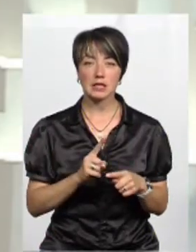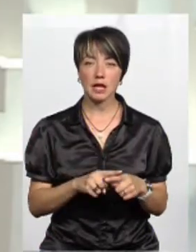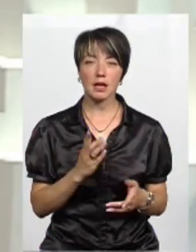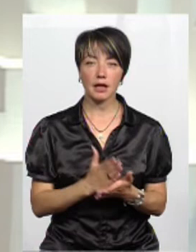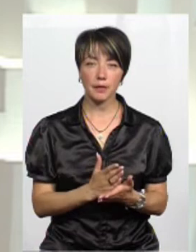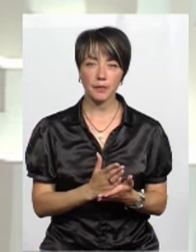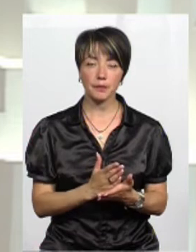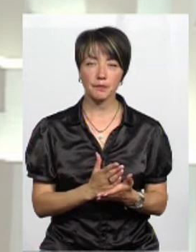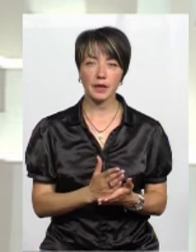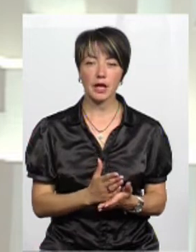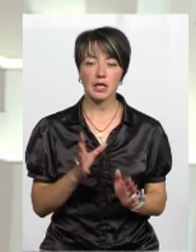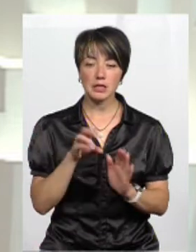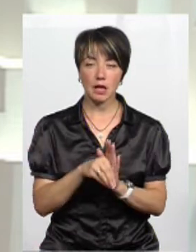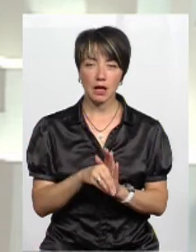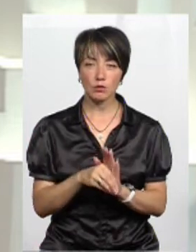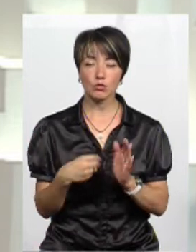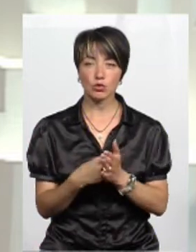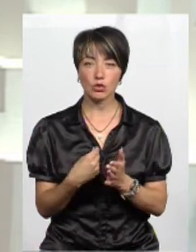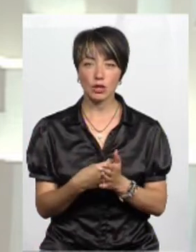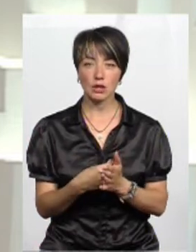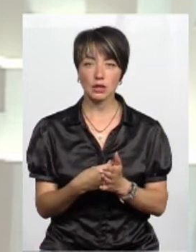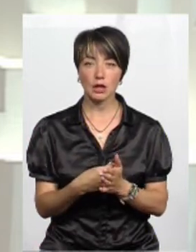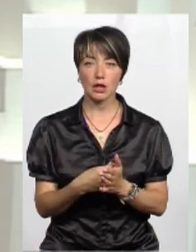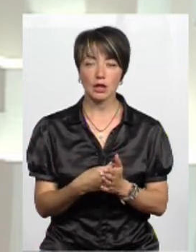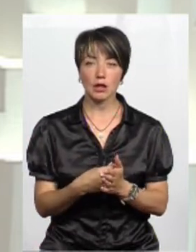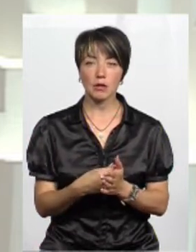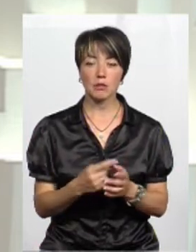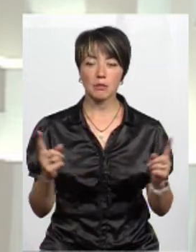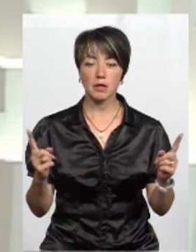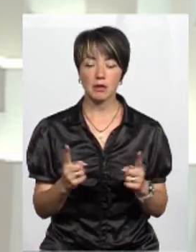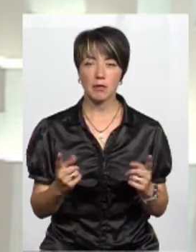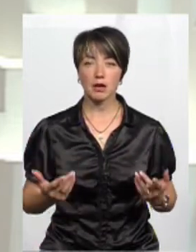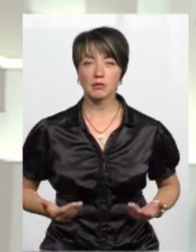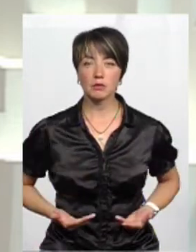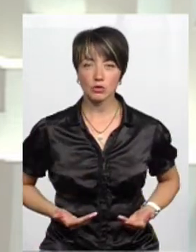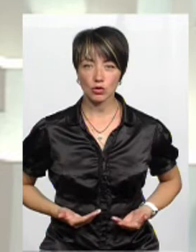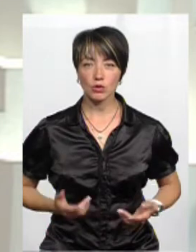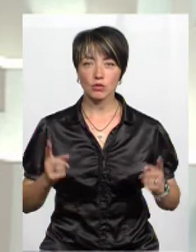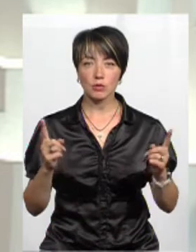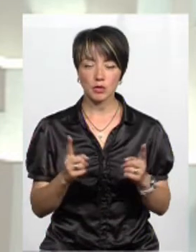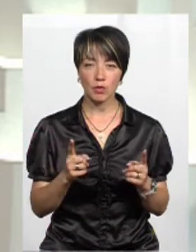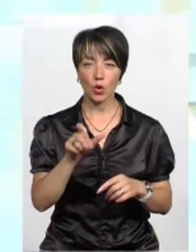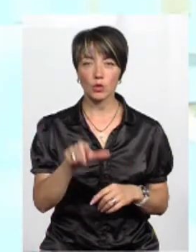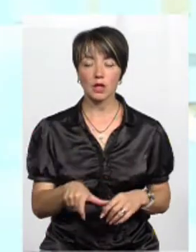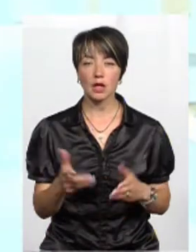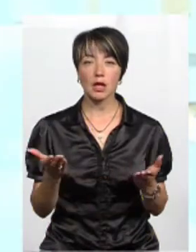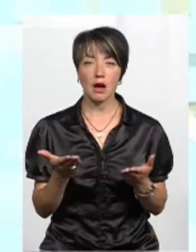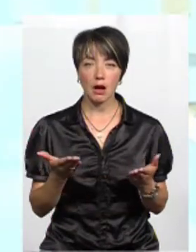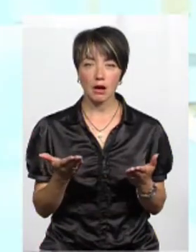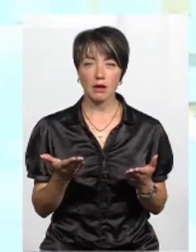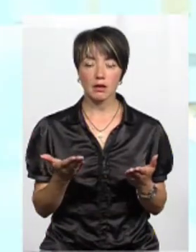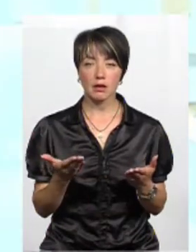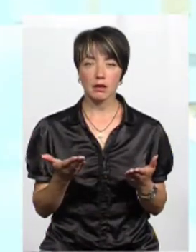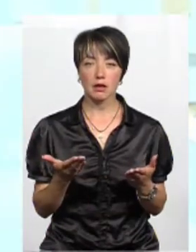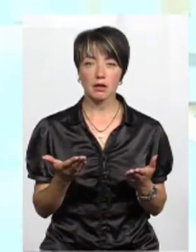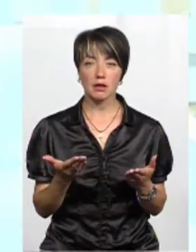є закладений в бюджеті мінімальний прожиток людини, яка